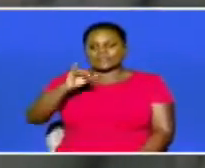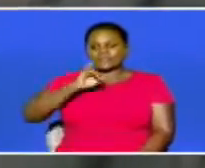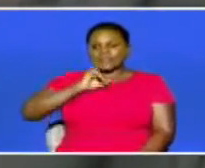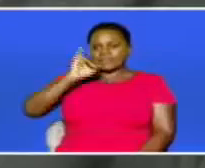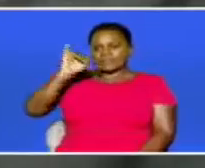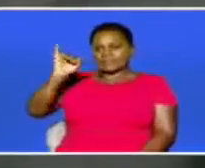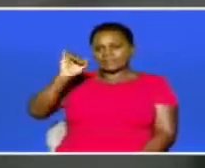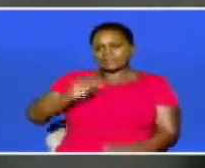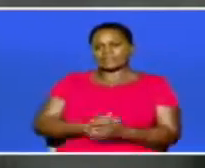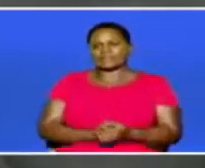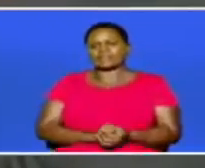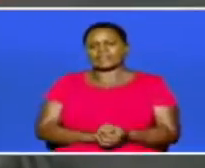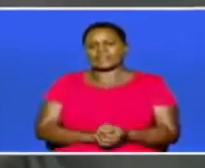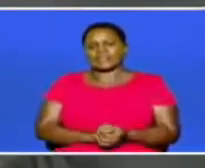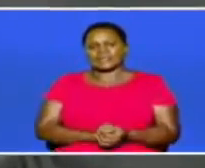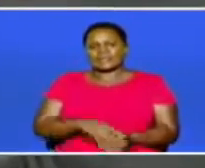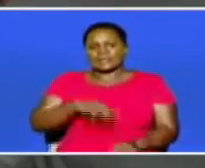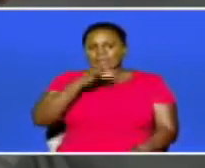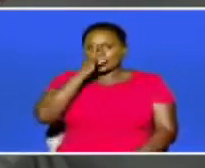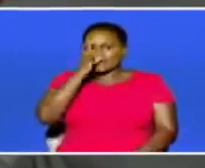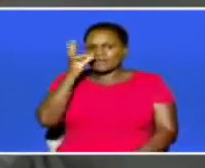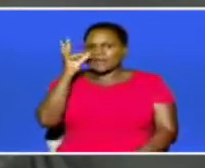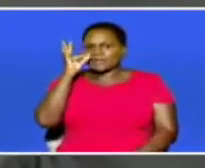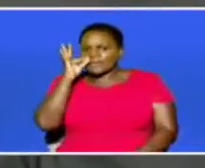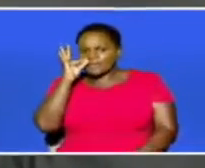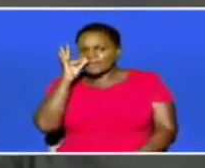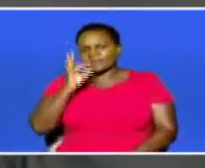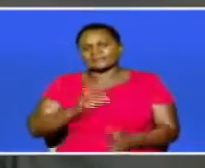Mimi Mwai Kibaki